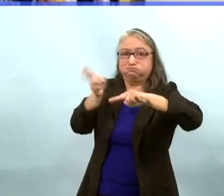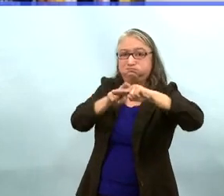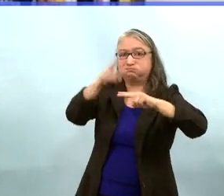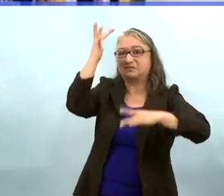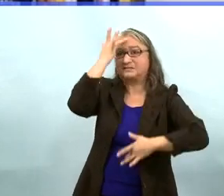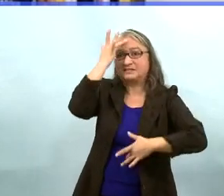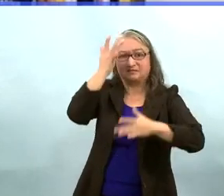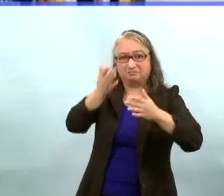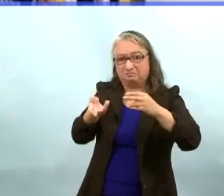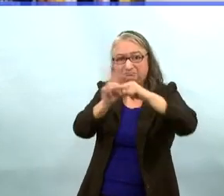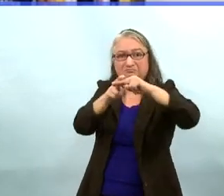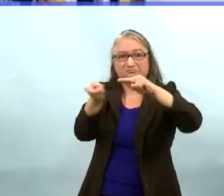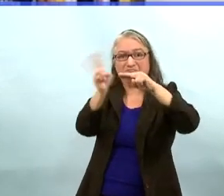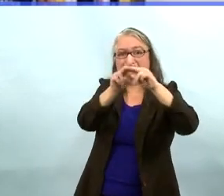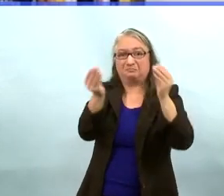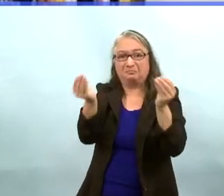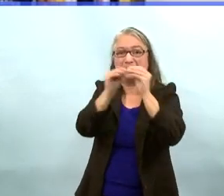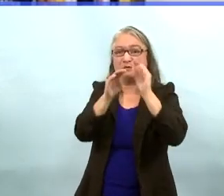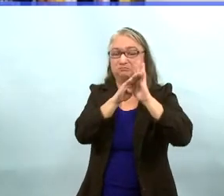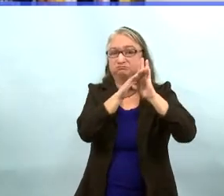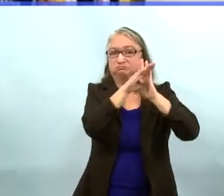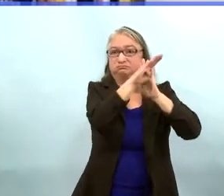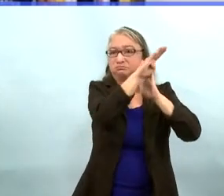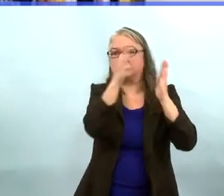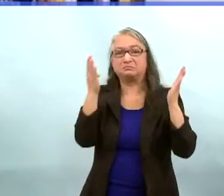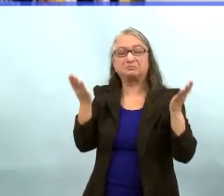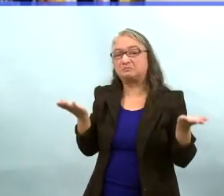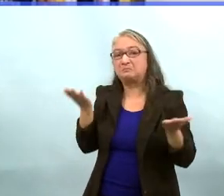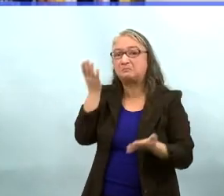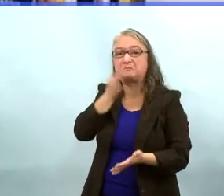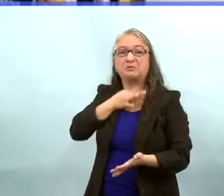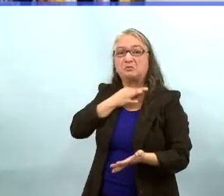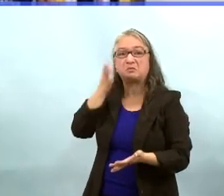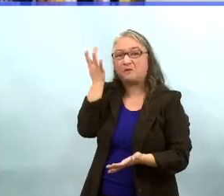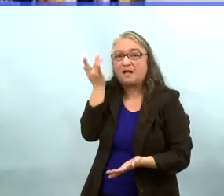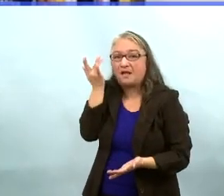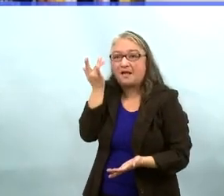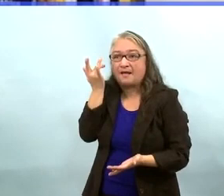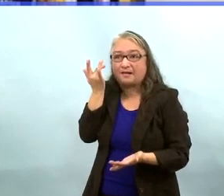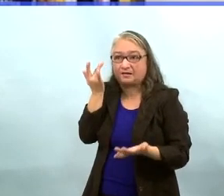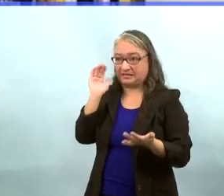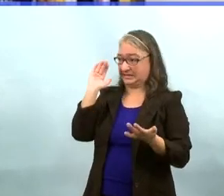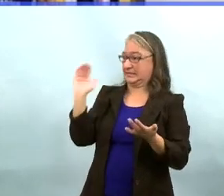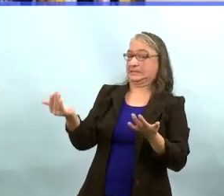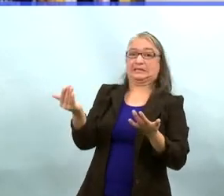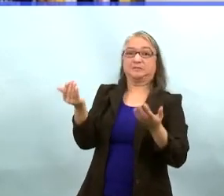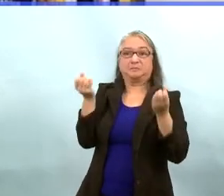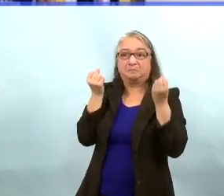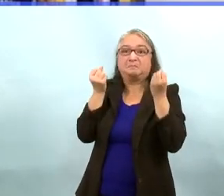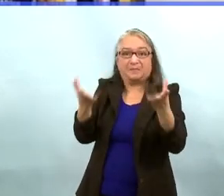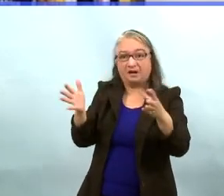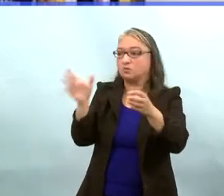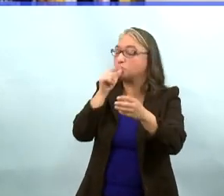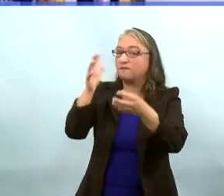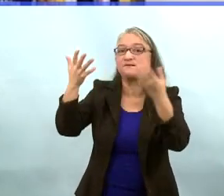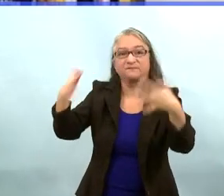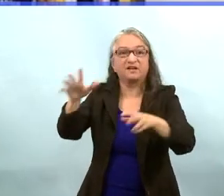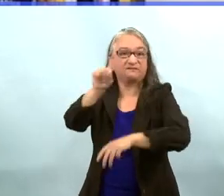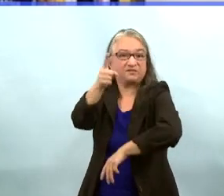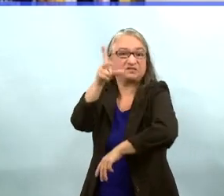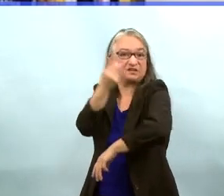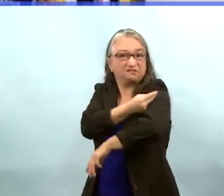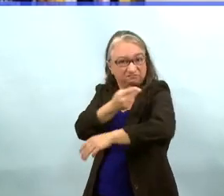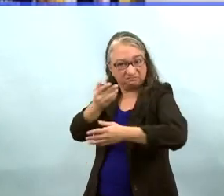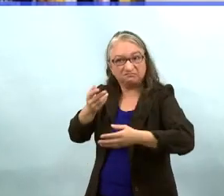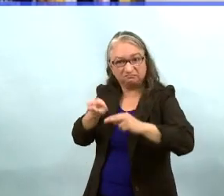beaucoup plus de gens qui sont vaccinés, donc c'est normal que le taux augmente. Mais il semble que ce taux continue d'augmenter. Est-ce qu'il y a